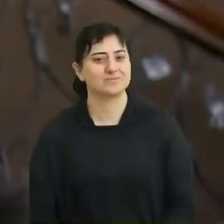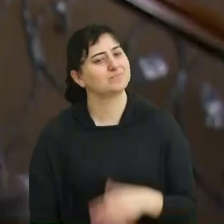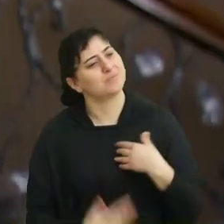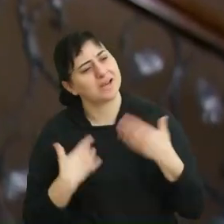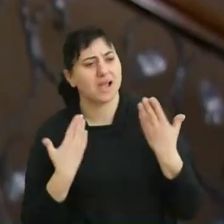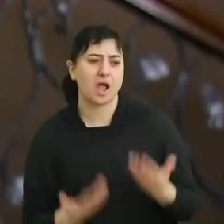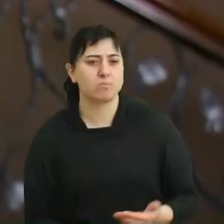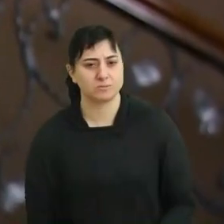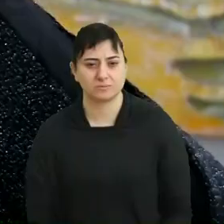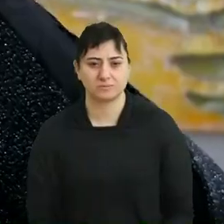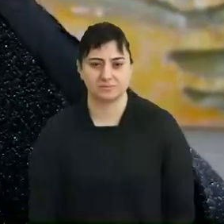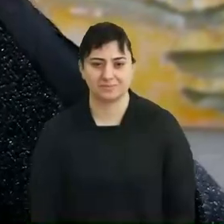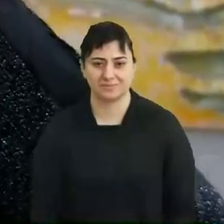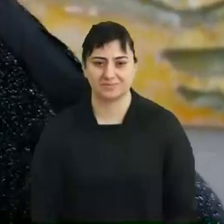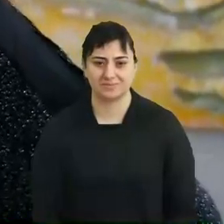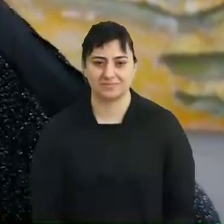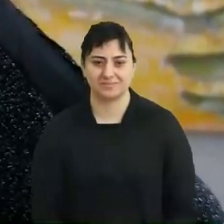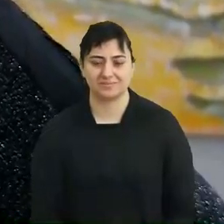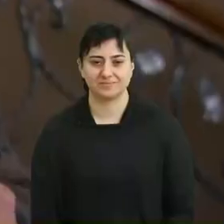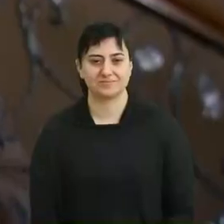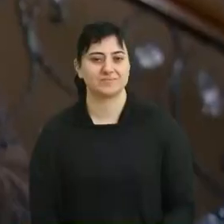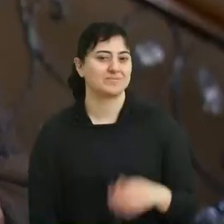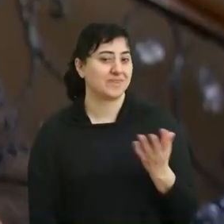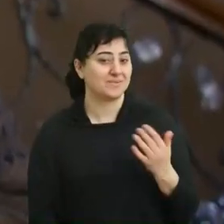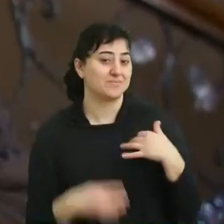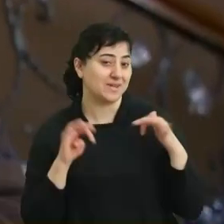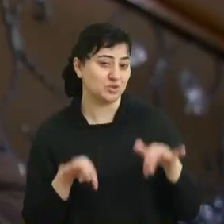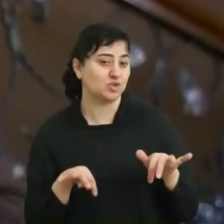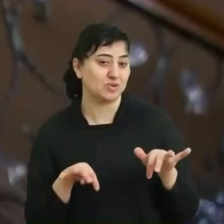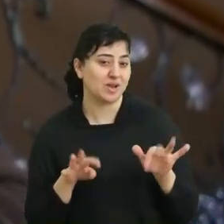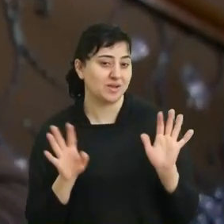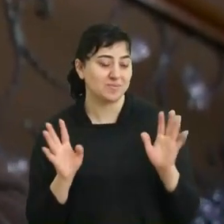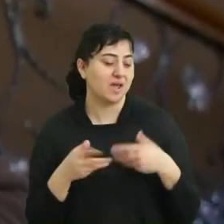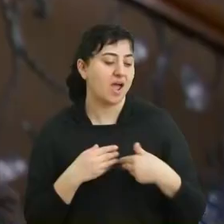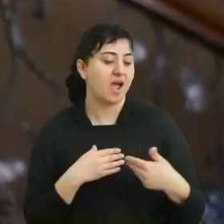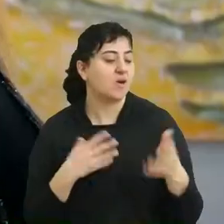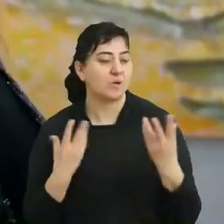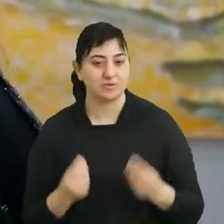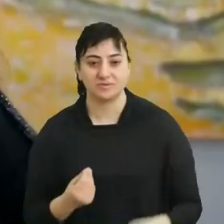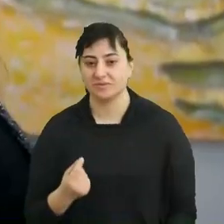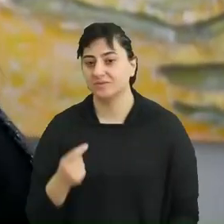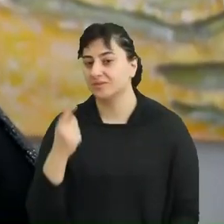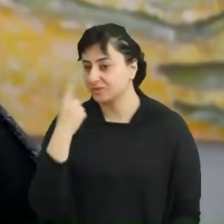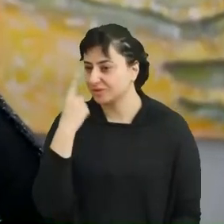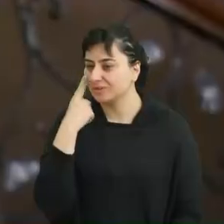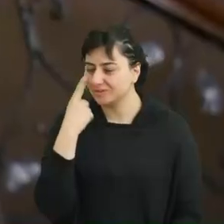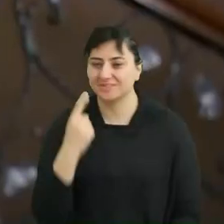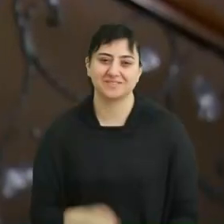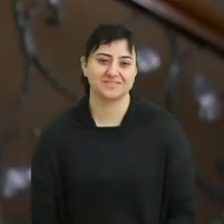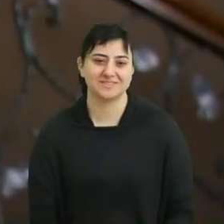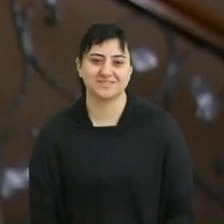Ben de kabul ederim Serpil Hanım. Hatta ben şimdiden akışına bıraktım bile. Görecek uşağım,